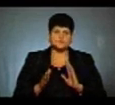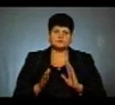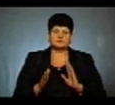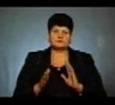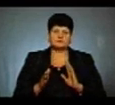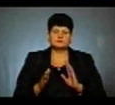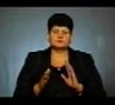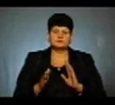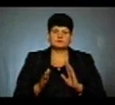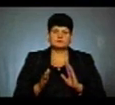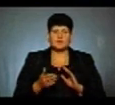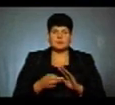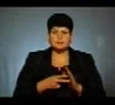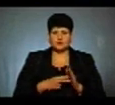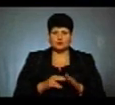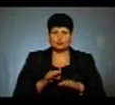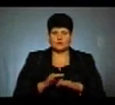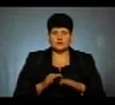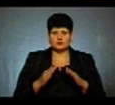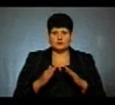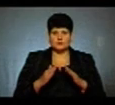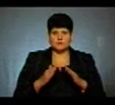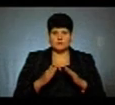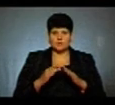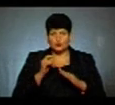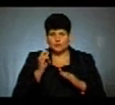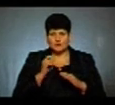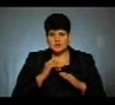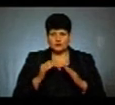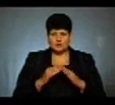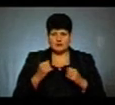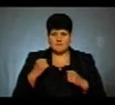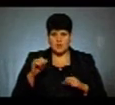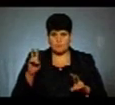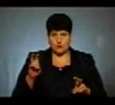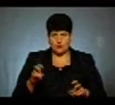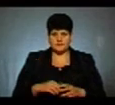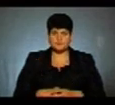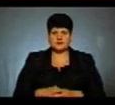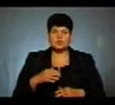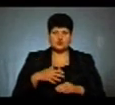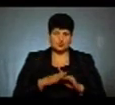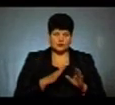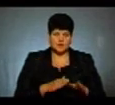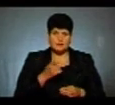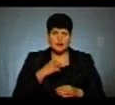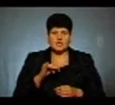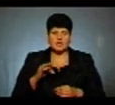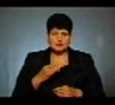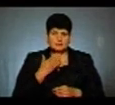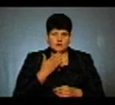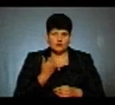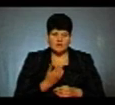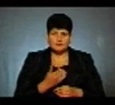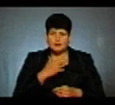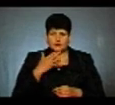Ми плануємо його провести в будинку «Український дім перемоги». Зрозуміло. Пані Ірино, ще вас запитаю.